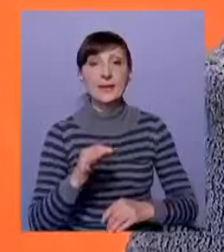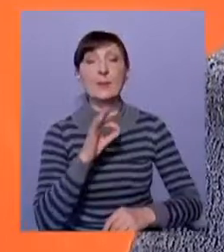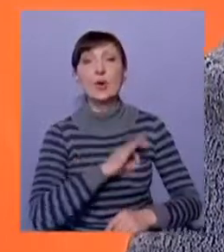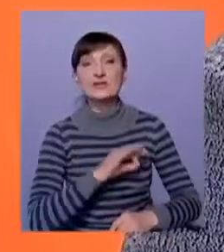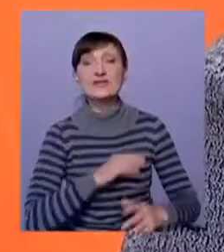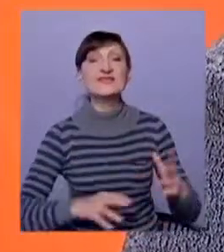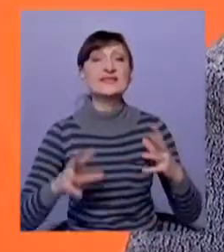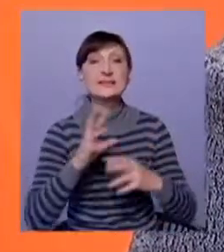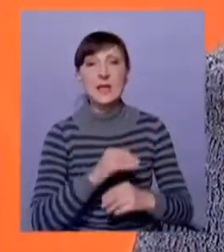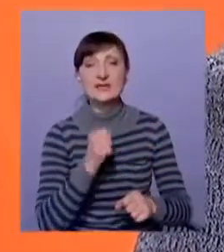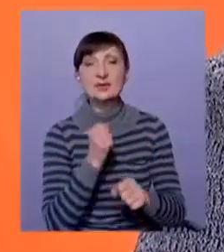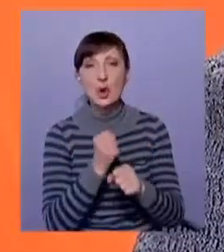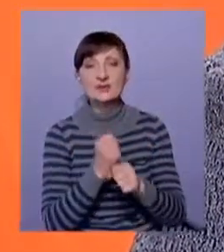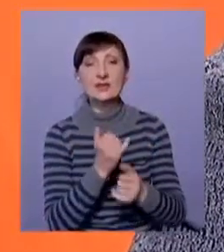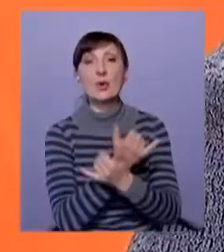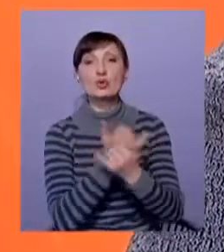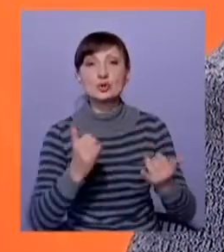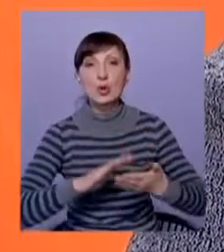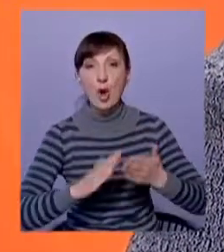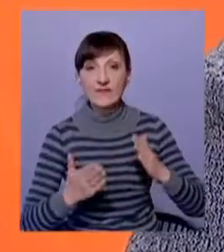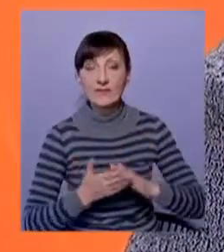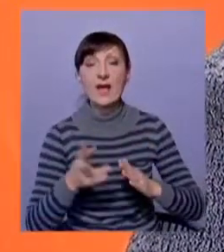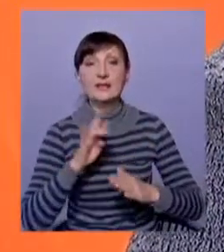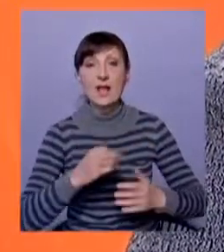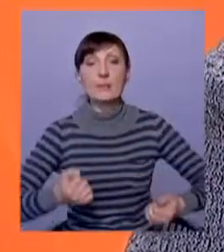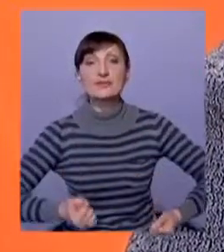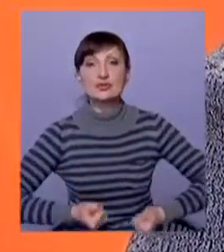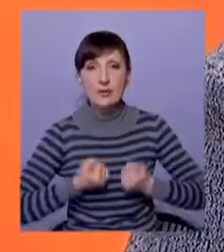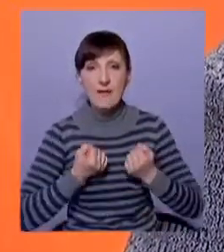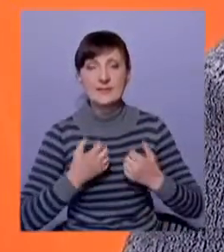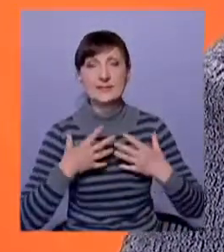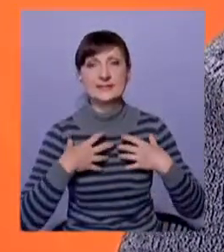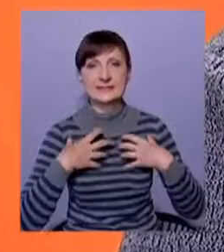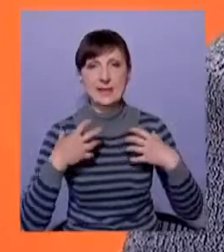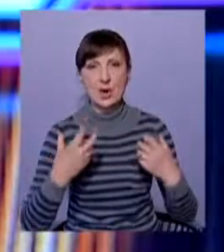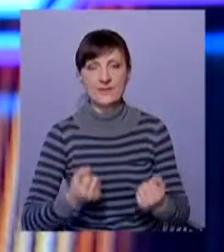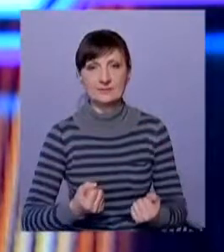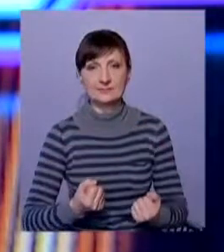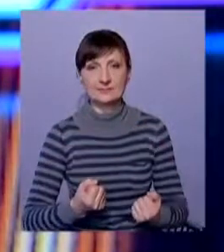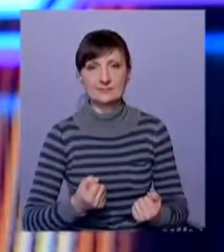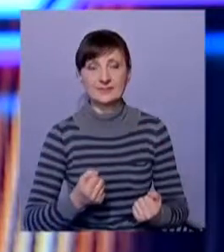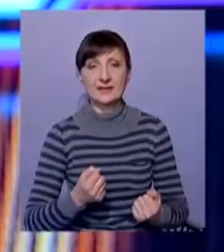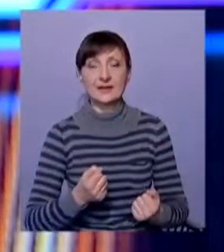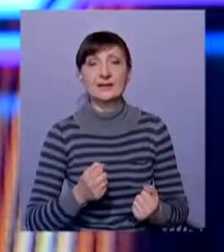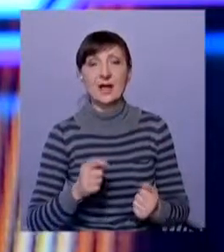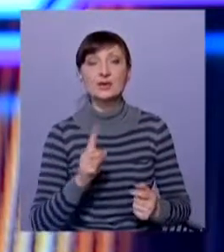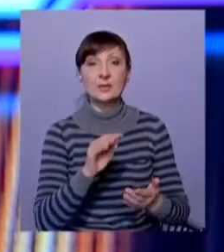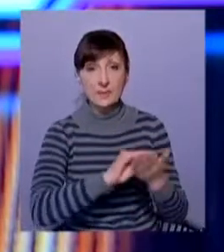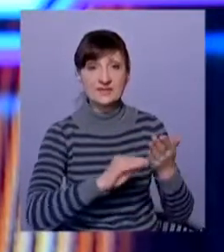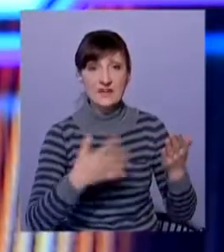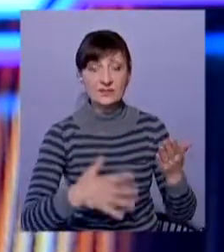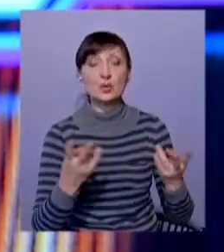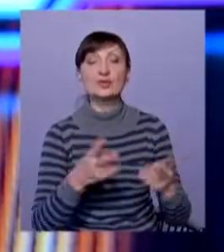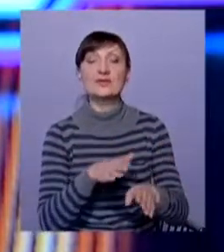пользоваться всеми созданными условиями для поддержания физической активности. Да, главное, чтобы все, что прописано, да, не оставалось на бумаге. А